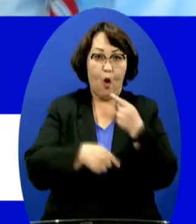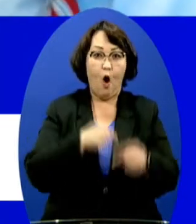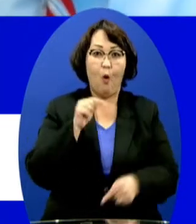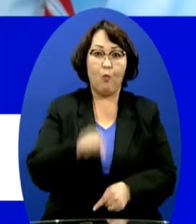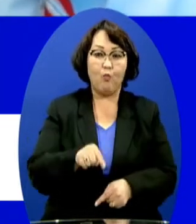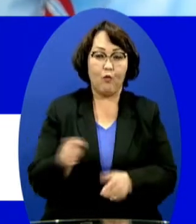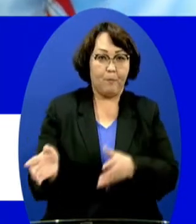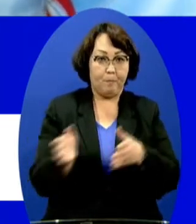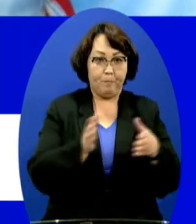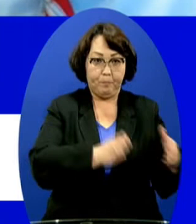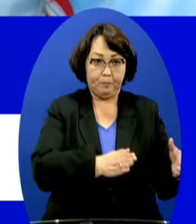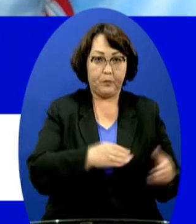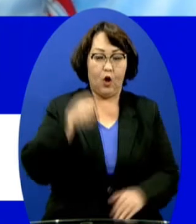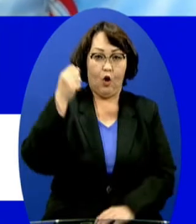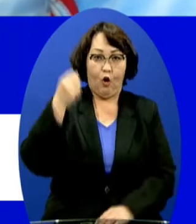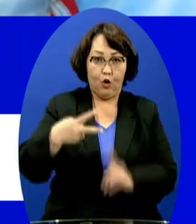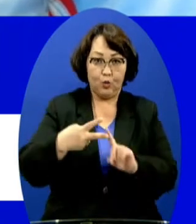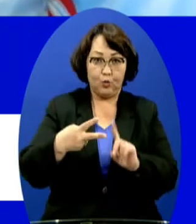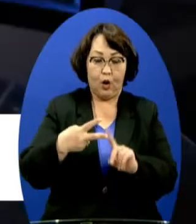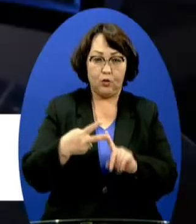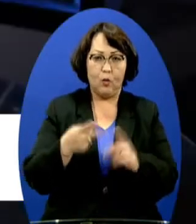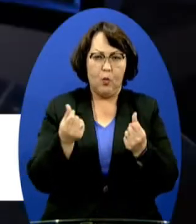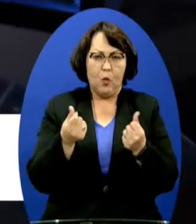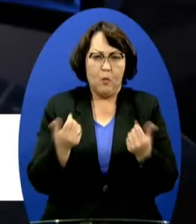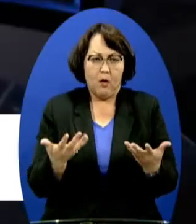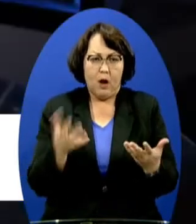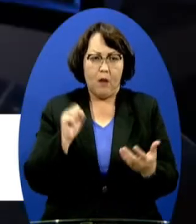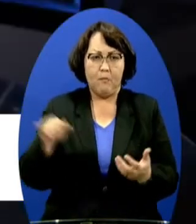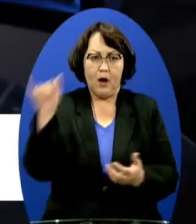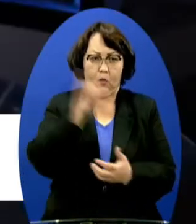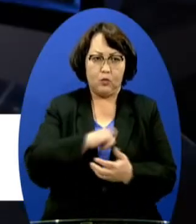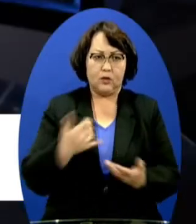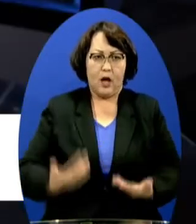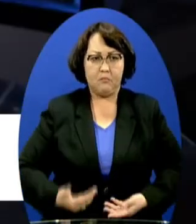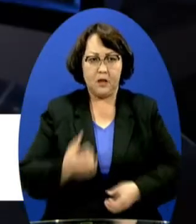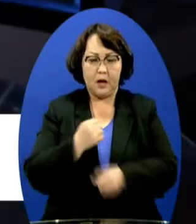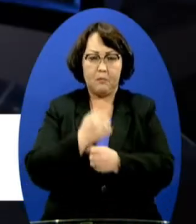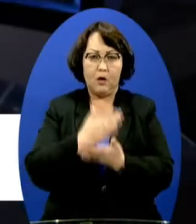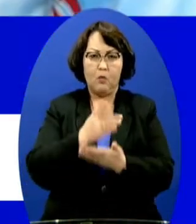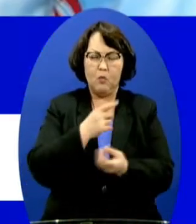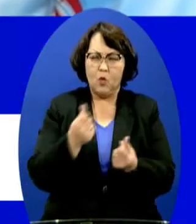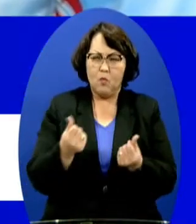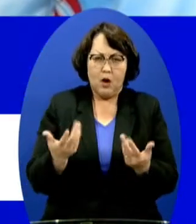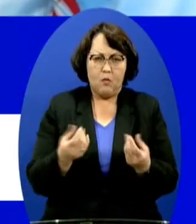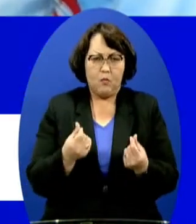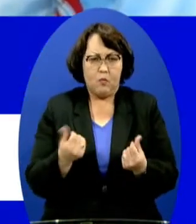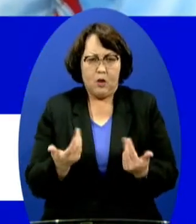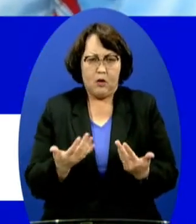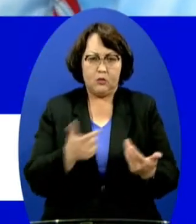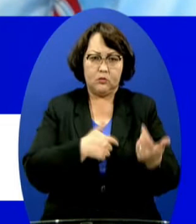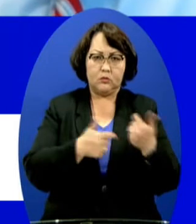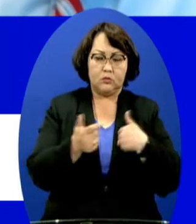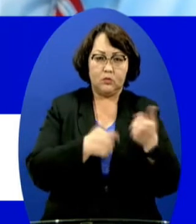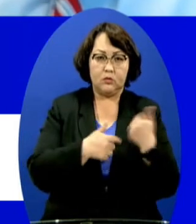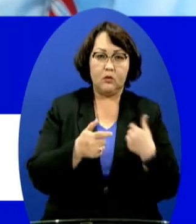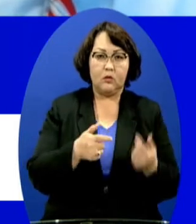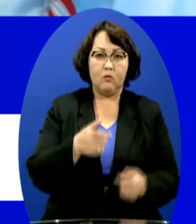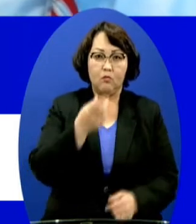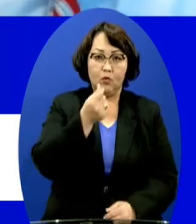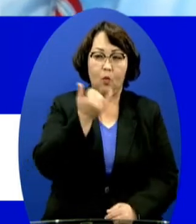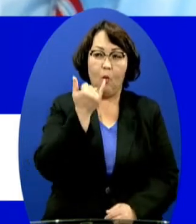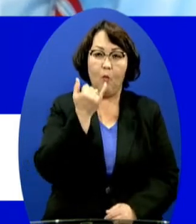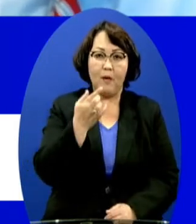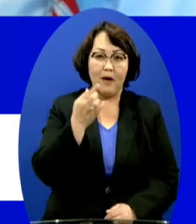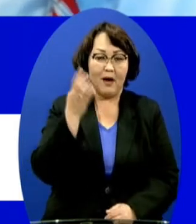одоо явж байгаа мөнгө төгрөхгүй болж байгаа хүмүүс байгаа тийм ээ. Ийм хүмүүсийг бол бид эндрийн мөнгийг бол Улаанбаатараас ямар